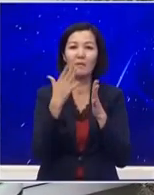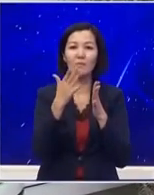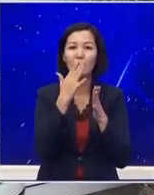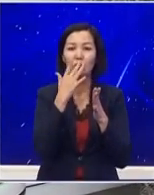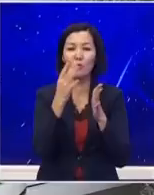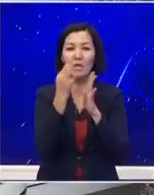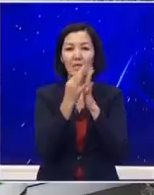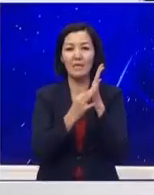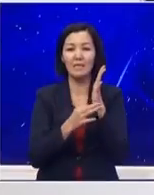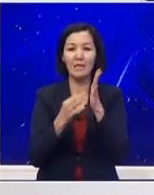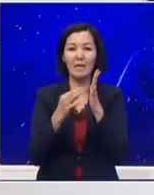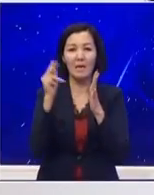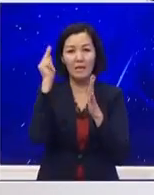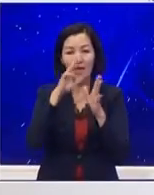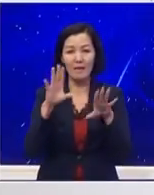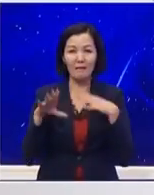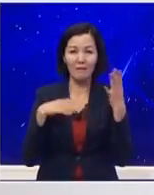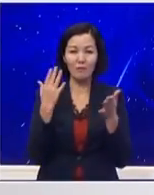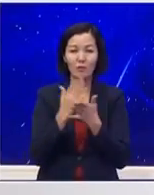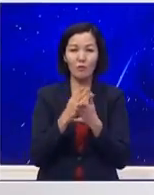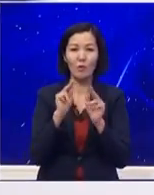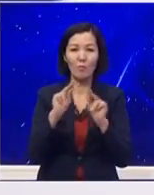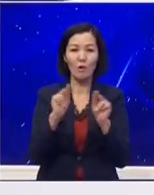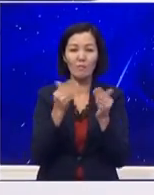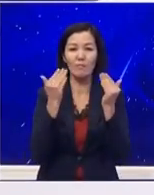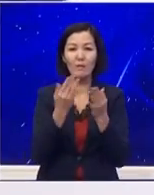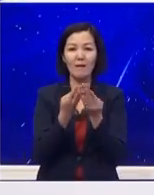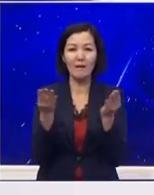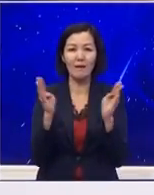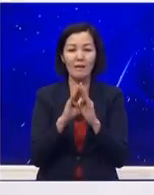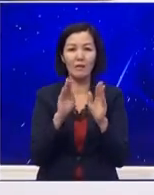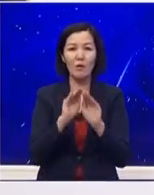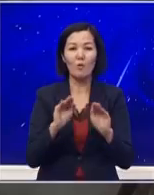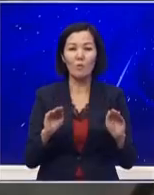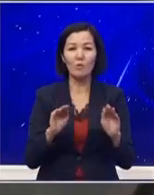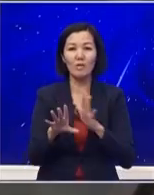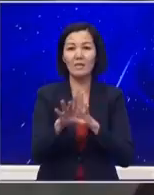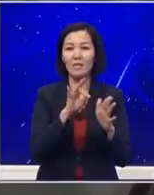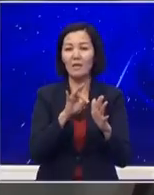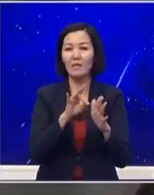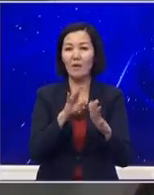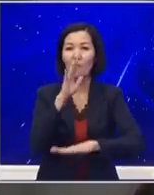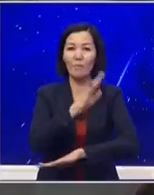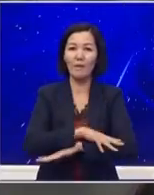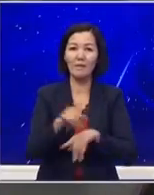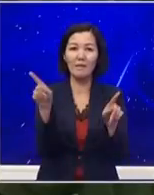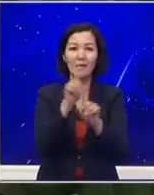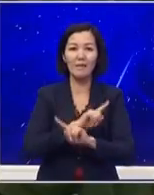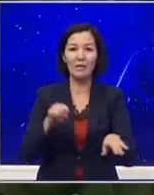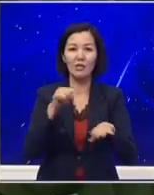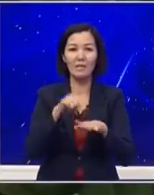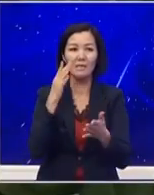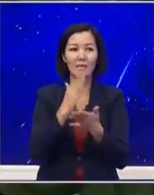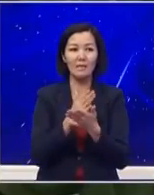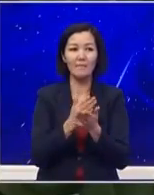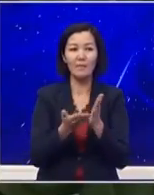бірыңғай тестілеуге қызу дайындық үстінде. Мұғалімдердің айтуынша, биылғы карантин оқушылардың таңдау пәніне ерекше әсер еткен. Алдыңғы жылы